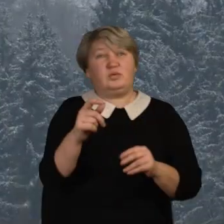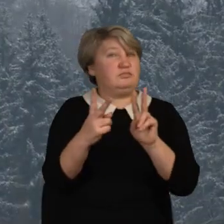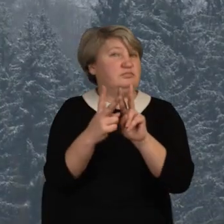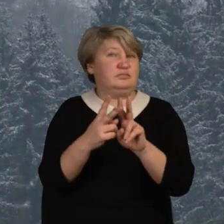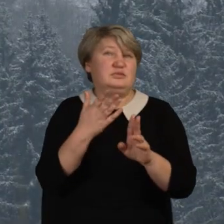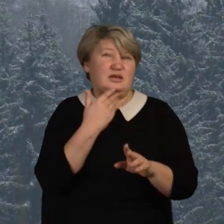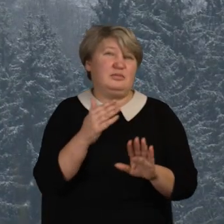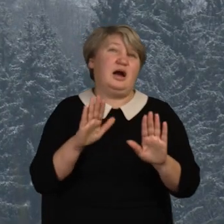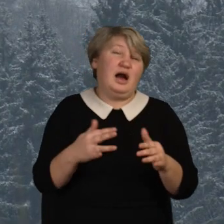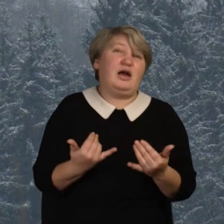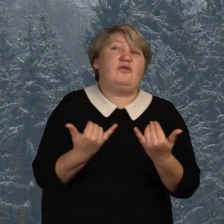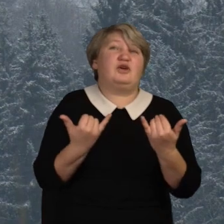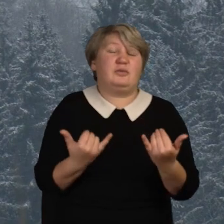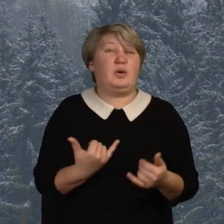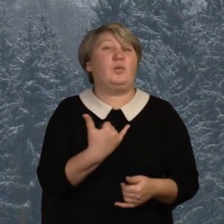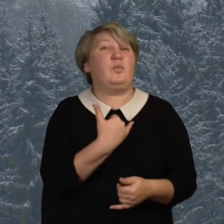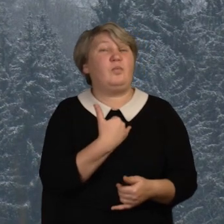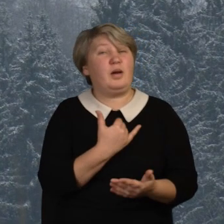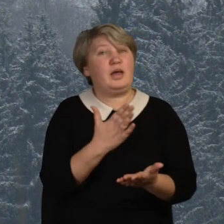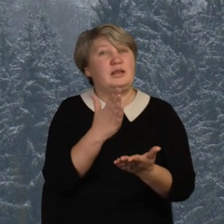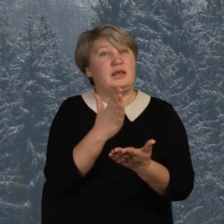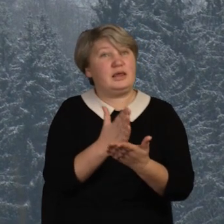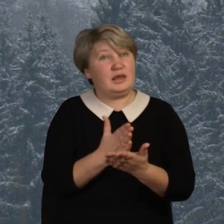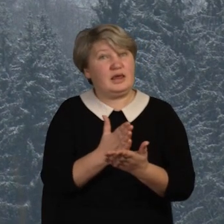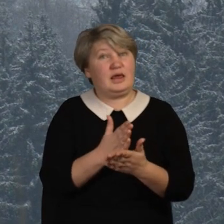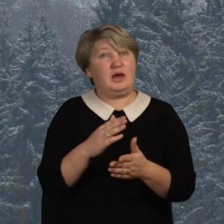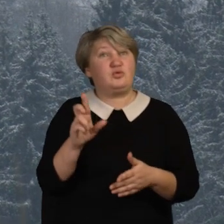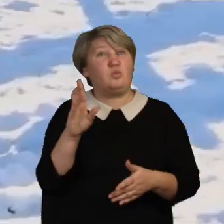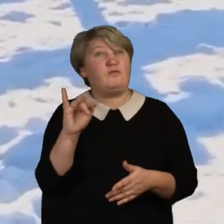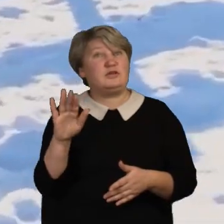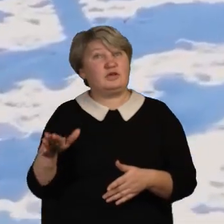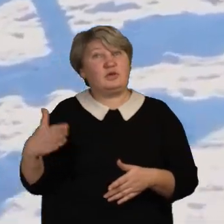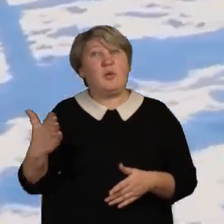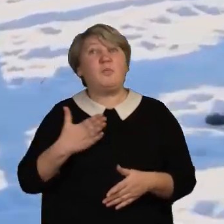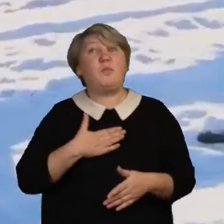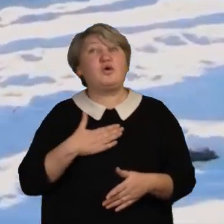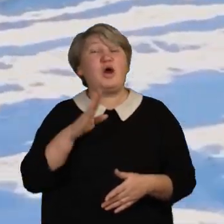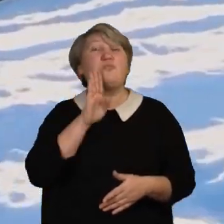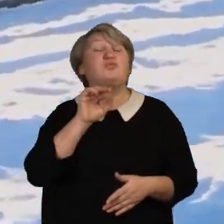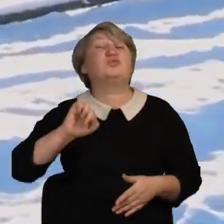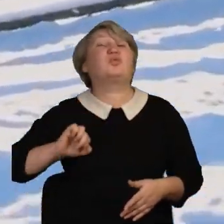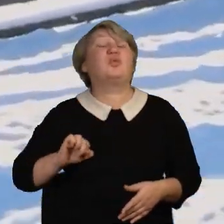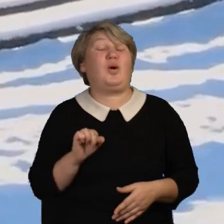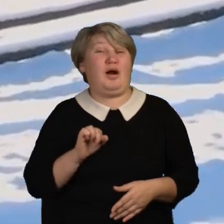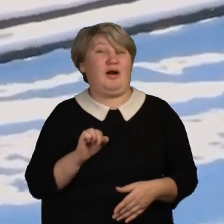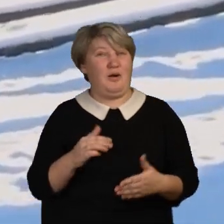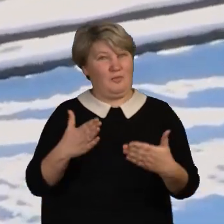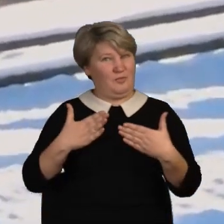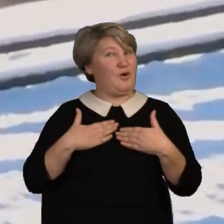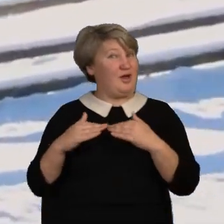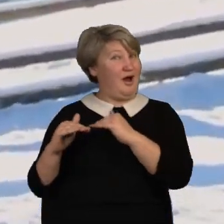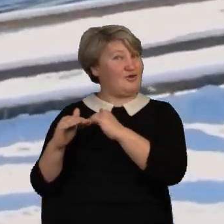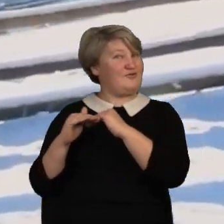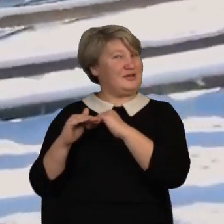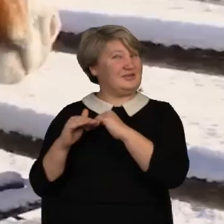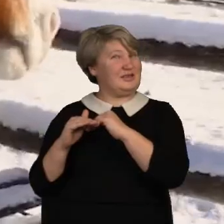вже тепер, у мене є на Буковинській стороні моя подруга, можна сказати, моя ровесниця.